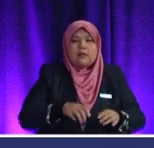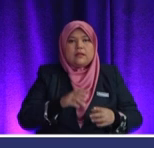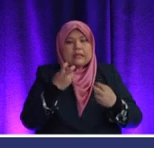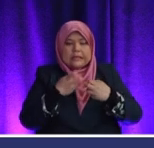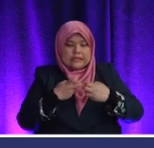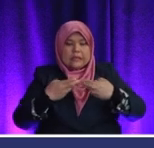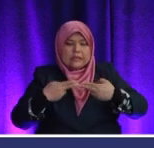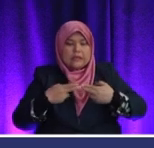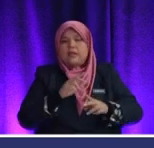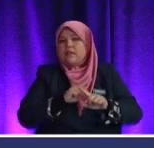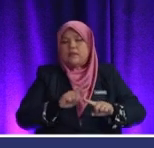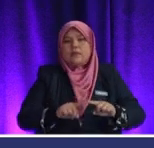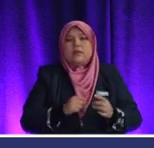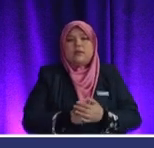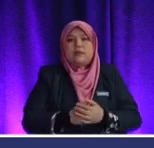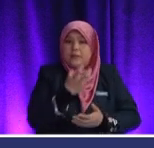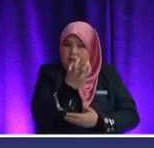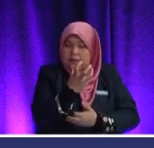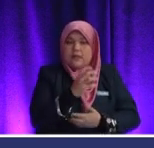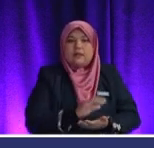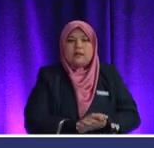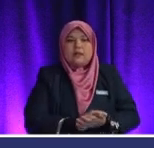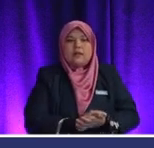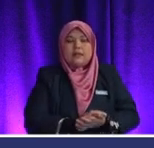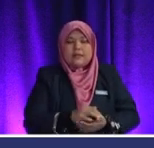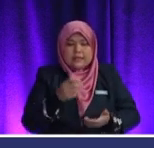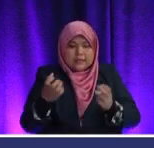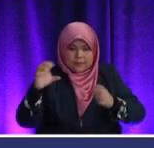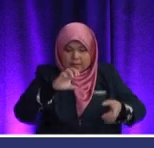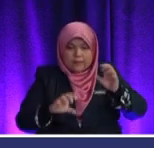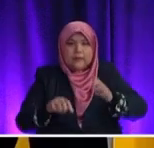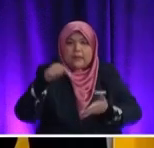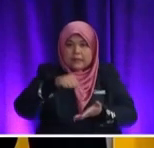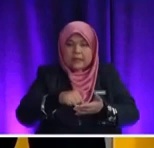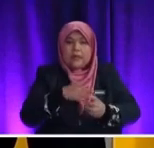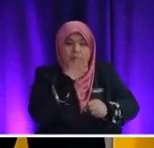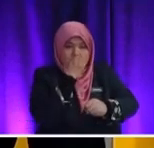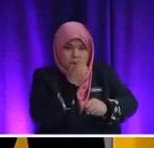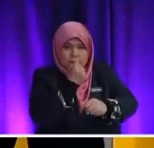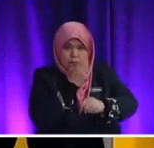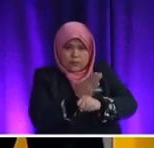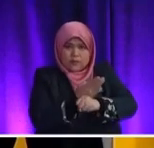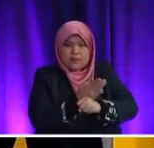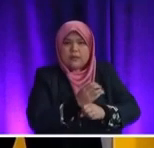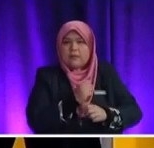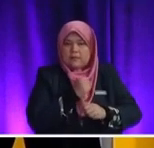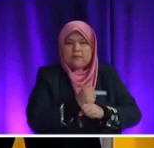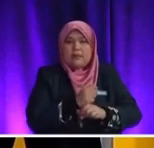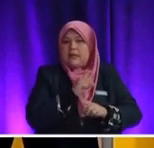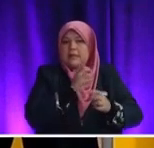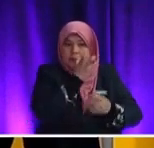dalam keadaan pedas daripada eksperimen ini gitu telah buktikan bahwa dalam keadaan pejal tidak boleh